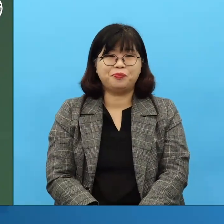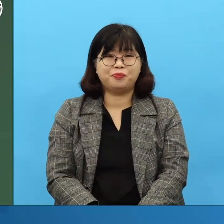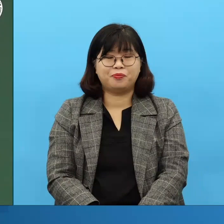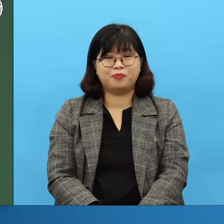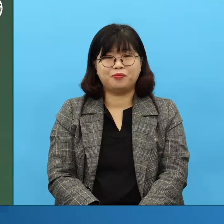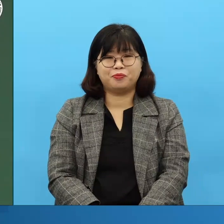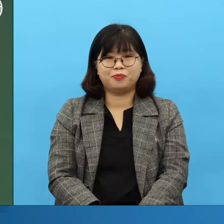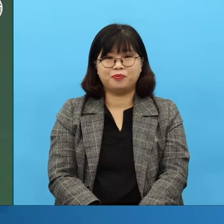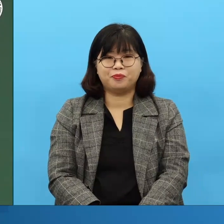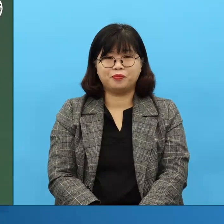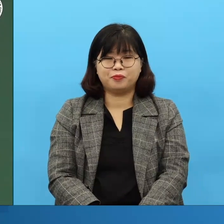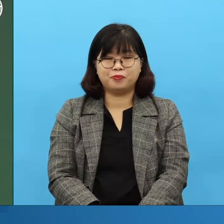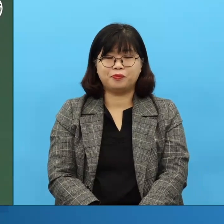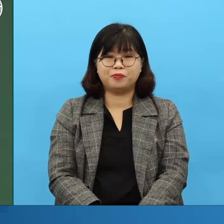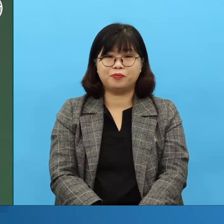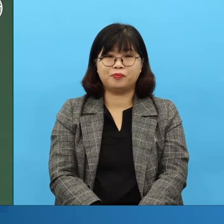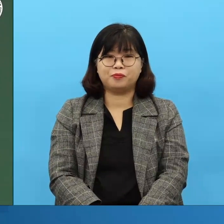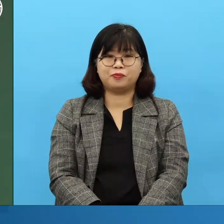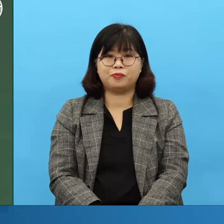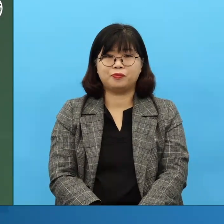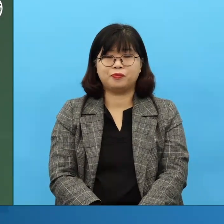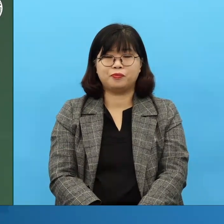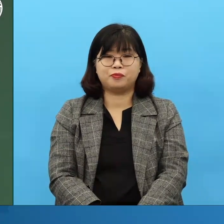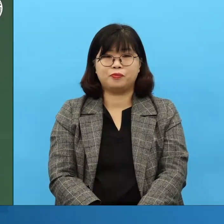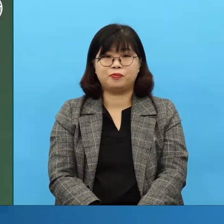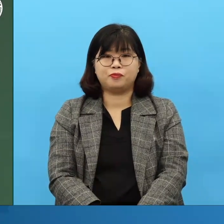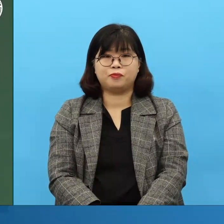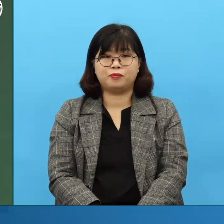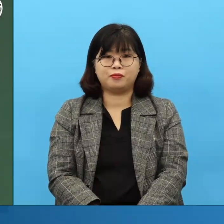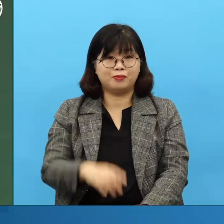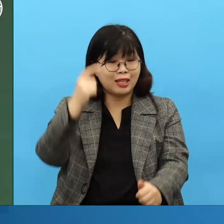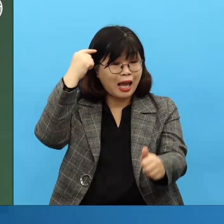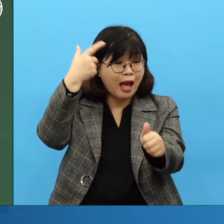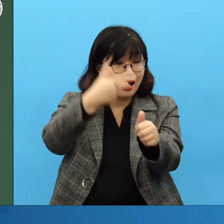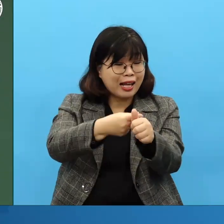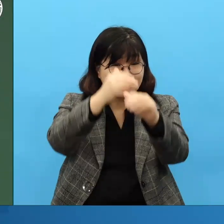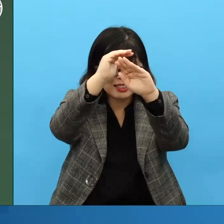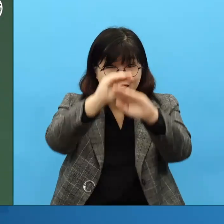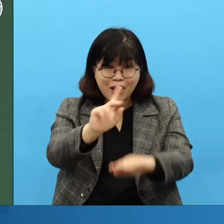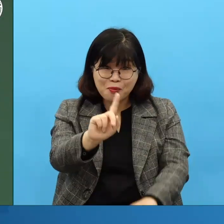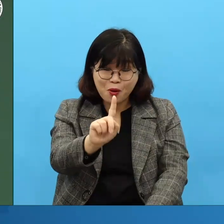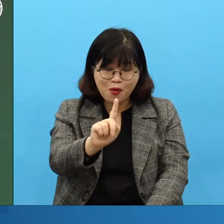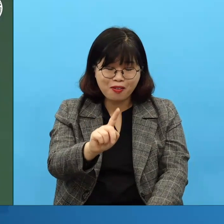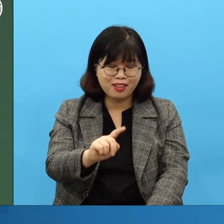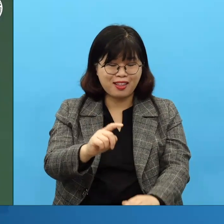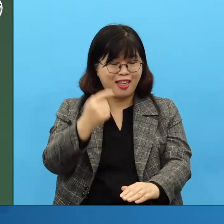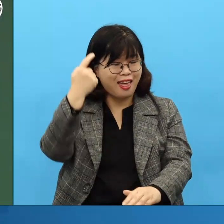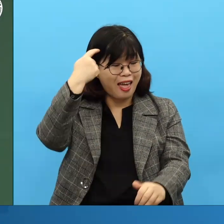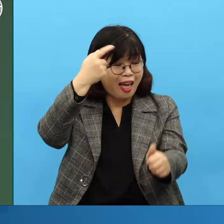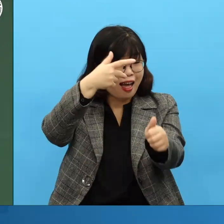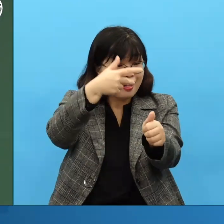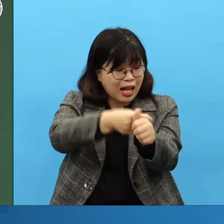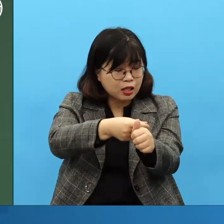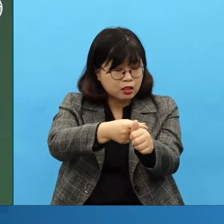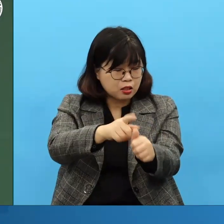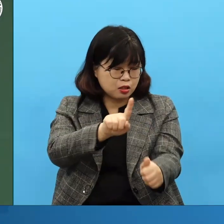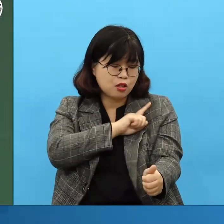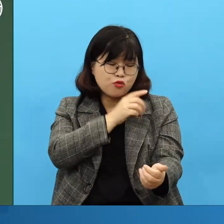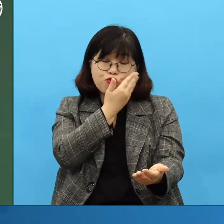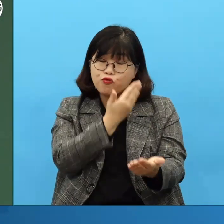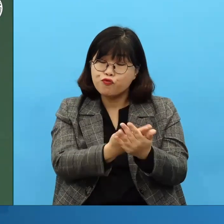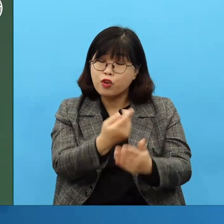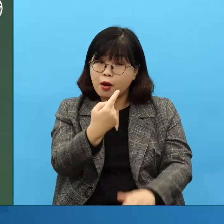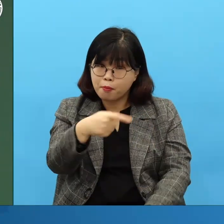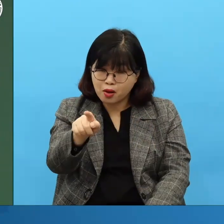what's most important is being imprinted with the word. 이게 렘넌트에게 탁 각인되어야 돼요. This must become imprinted upon